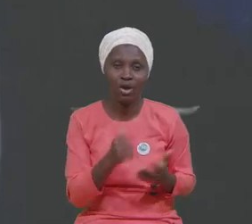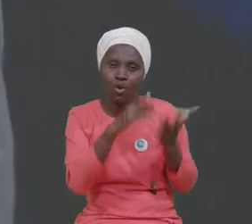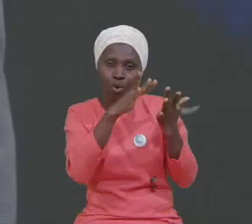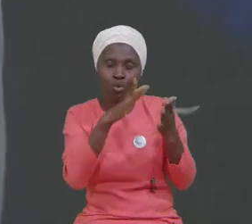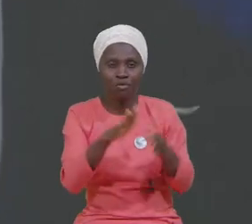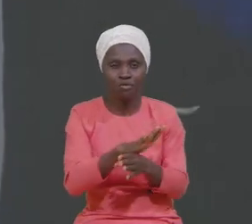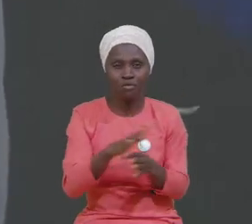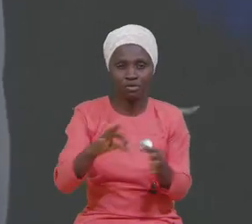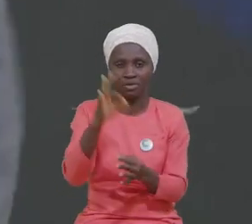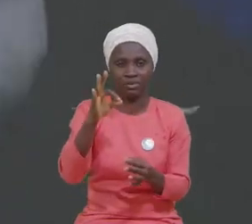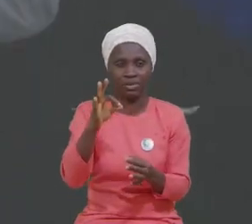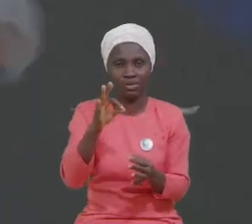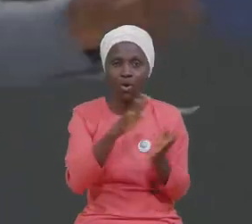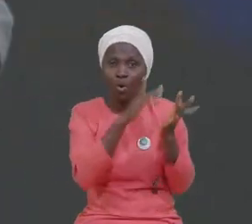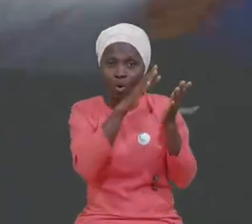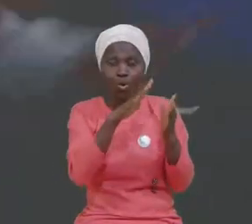a un esprit